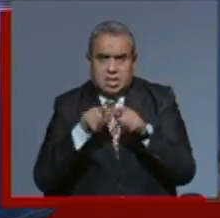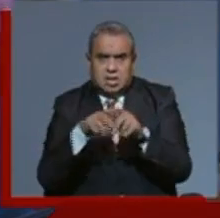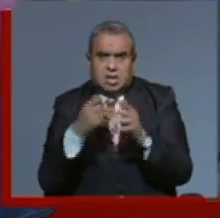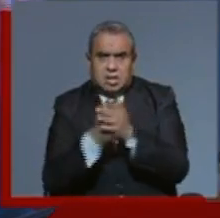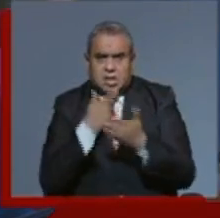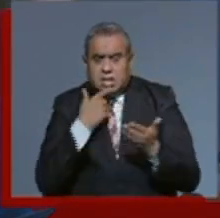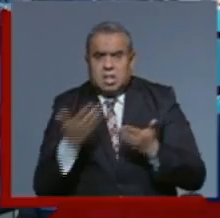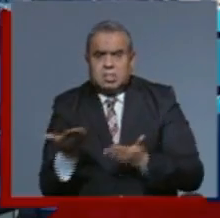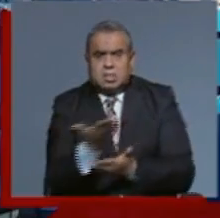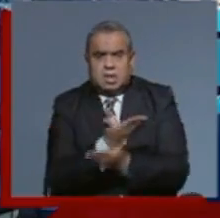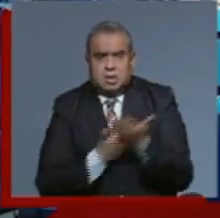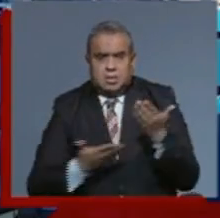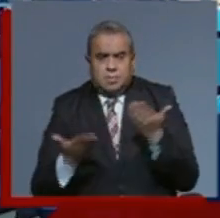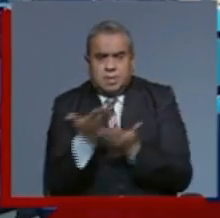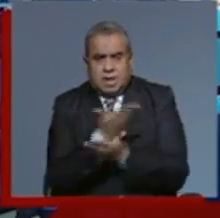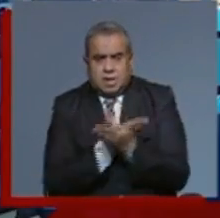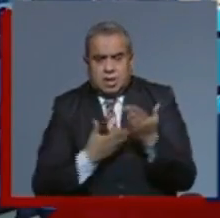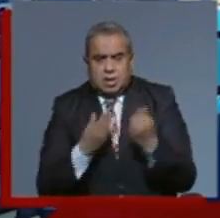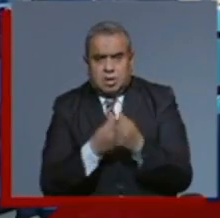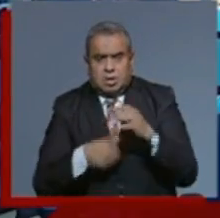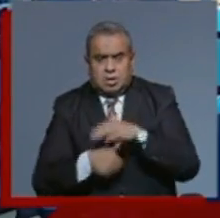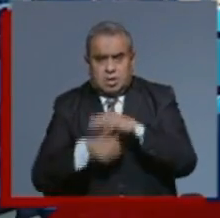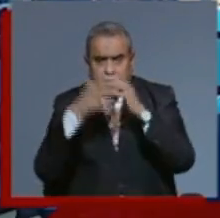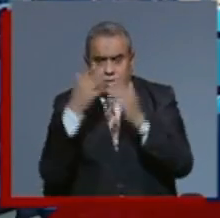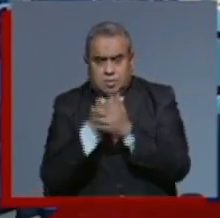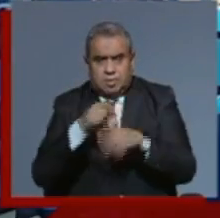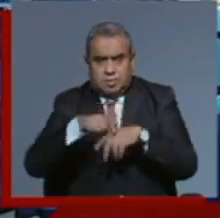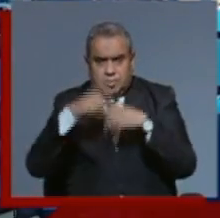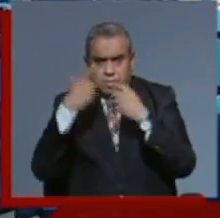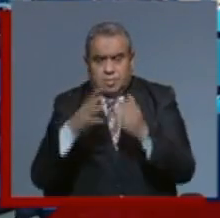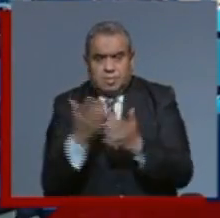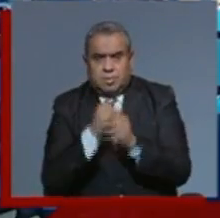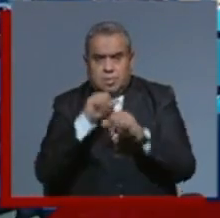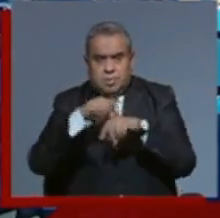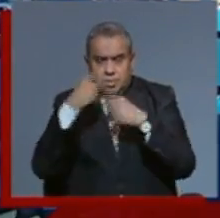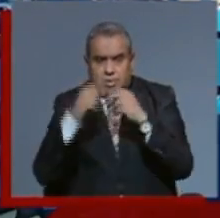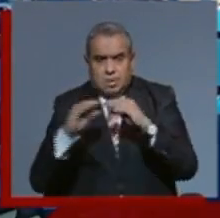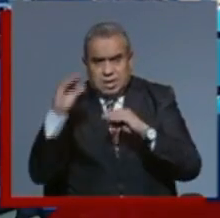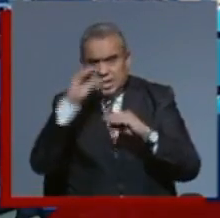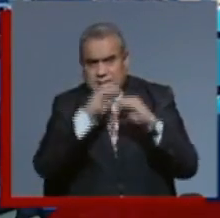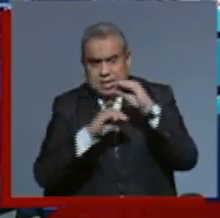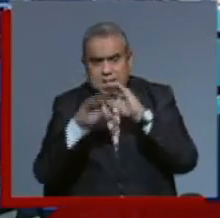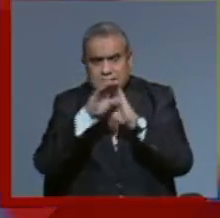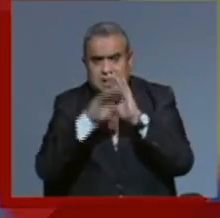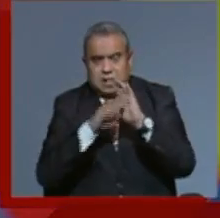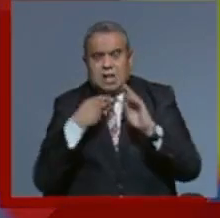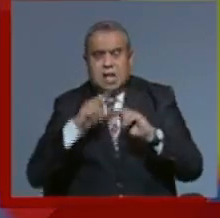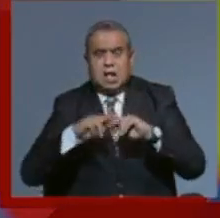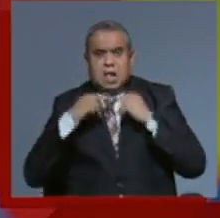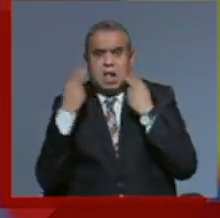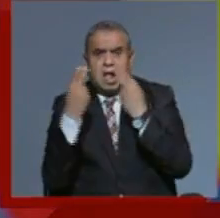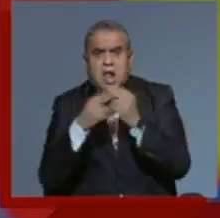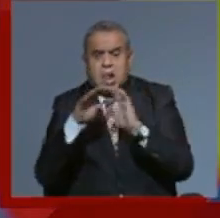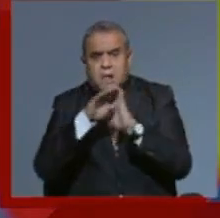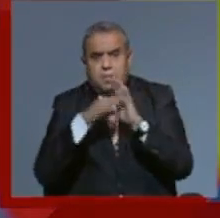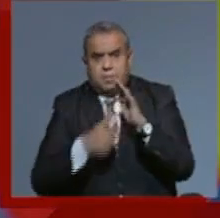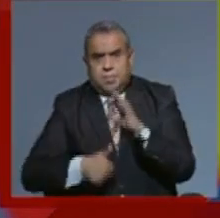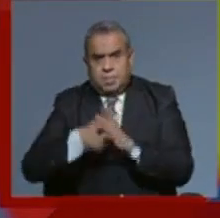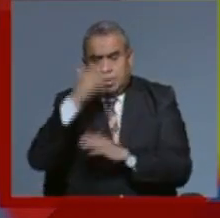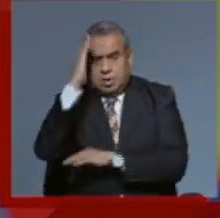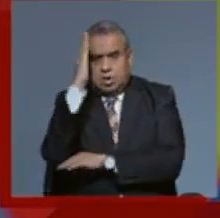المتبادل في إطار المنظومة العالمية على أساس دستور